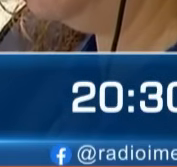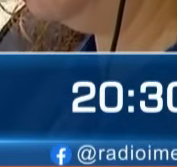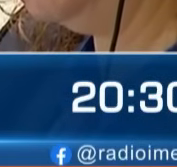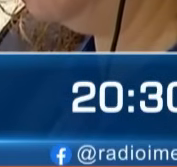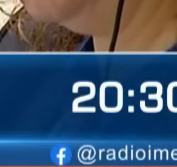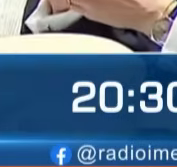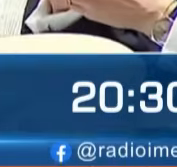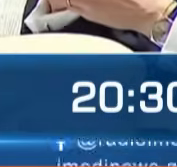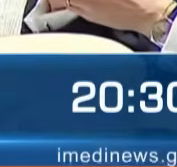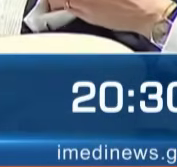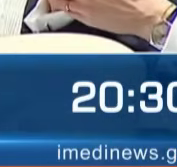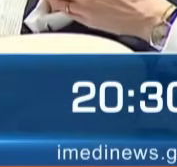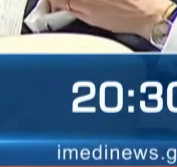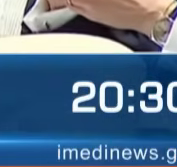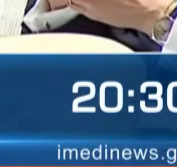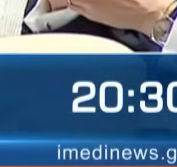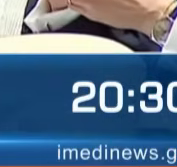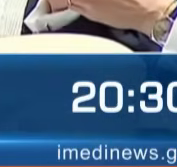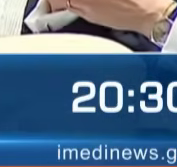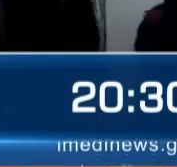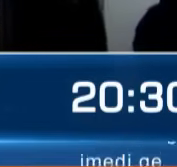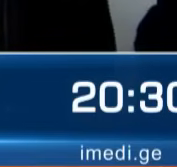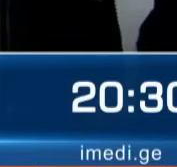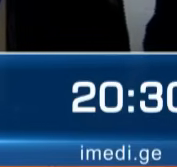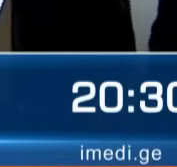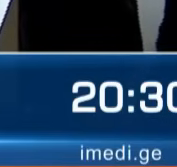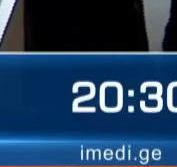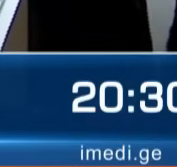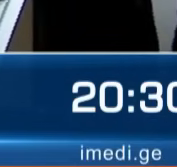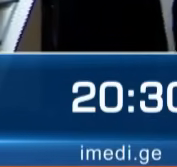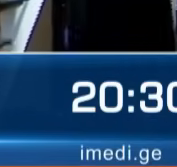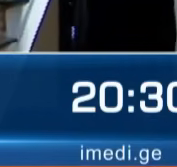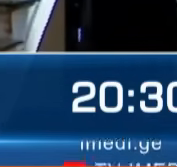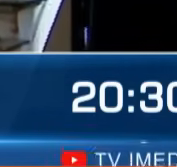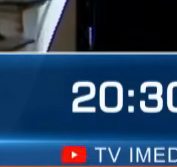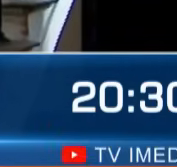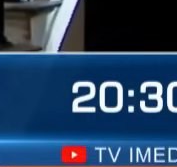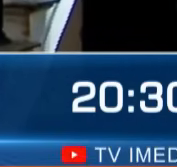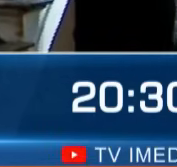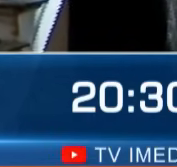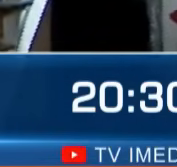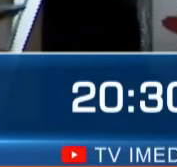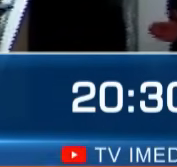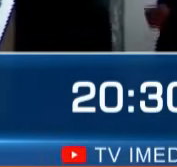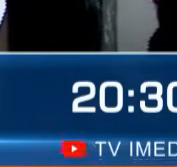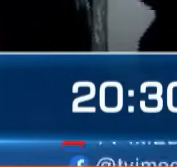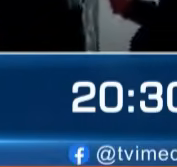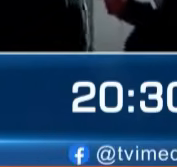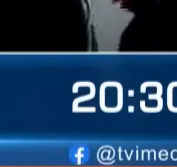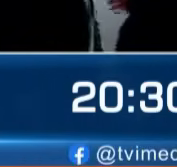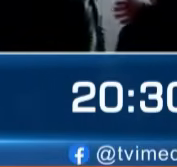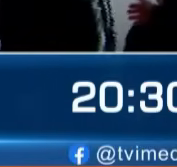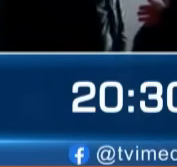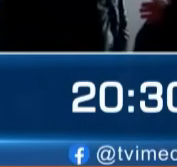საქმიანობას ოფიციალურად შეუდგება. Wish Georgia good luck. საქართველოს ვუსურებ წარმატებას, როგორც კი